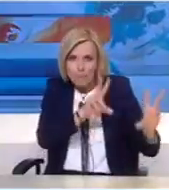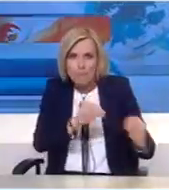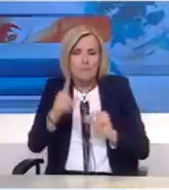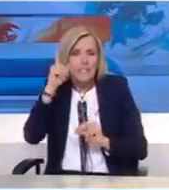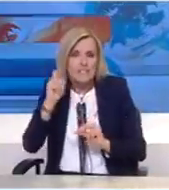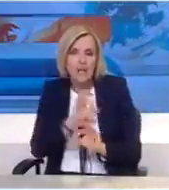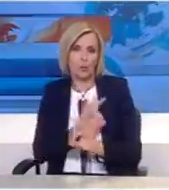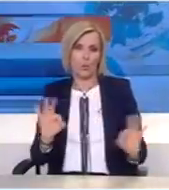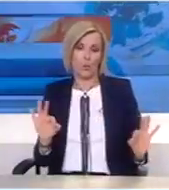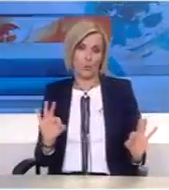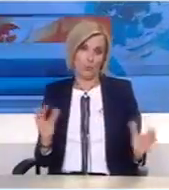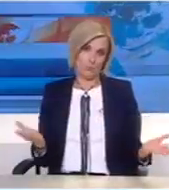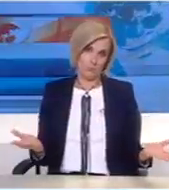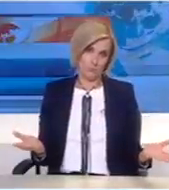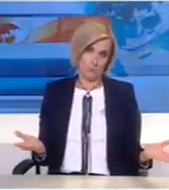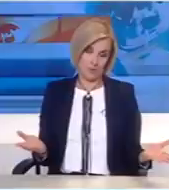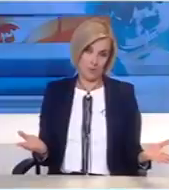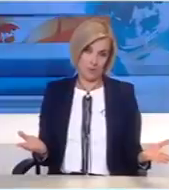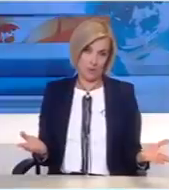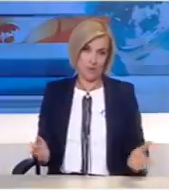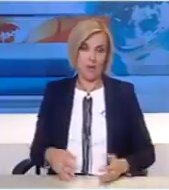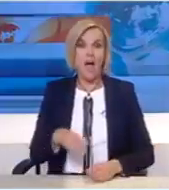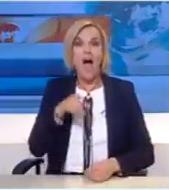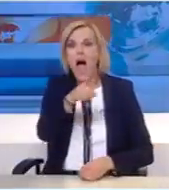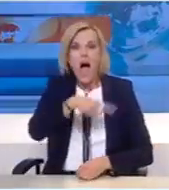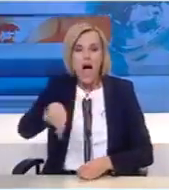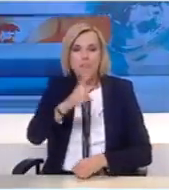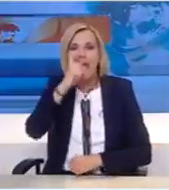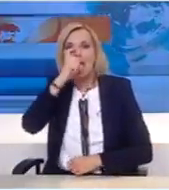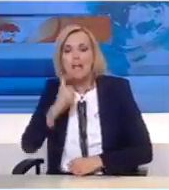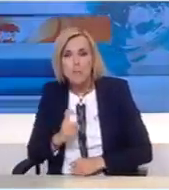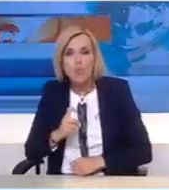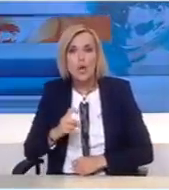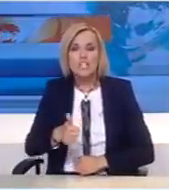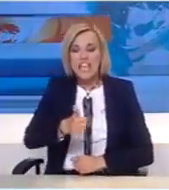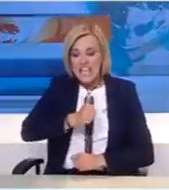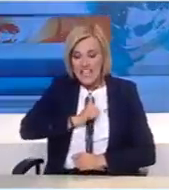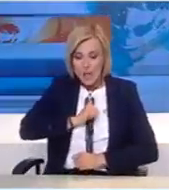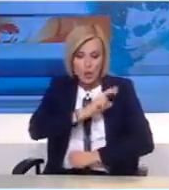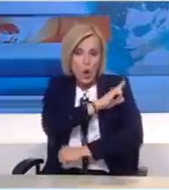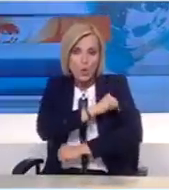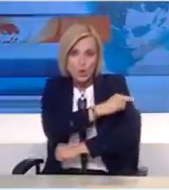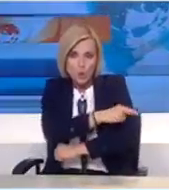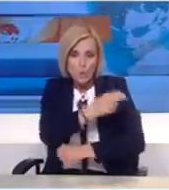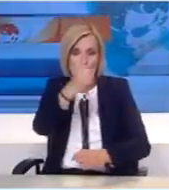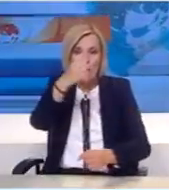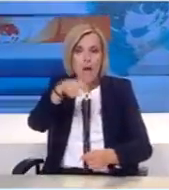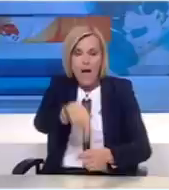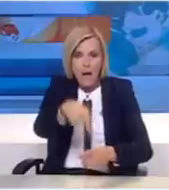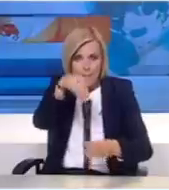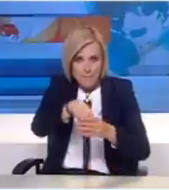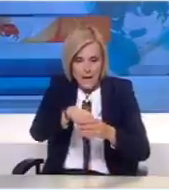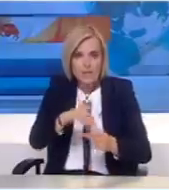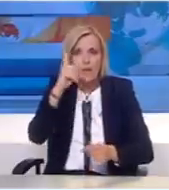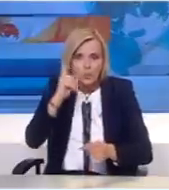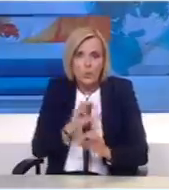έγκυρα τη διάγνωση. Άρα αυτό. Είναι υποχρέωση των ανθρώπων οι οποίοι λειτουργούν χώρους, οι οποίοι παρέχονται υπηρεσίες